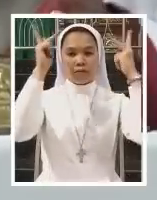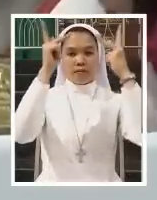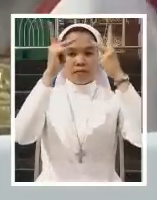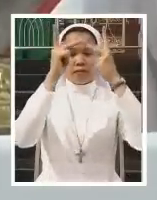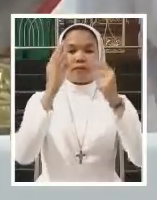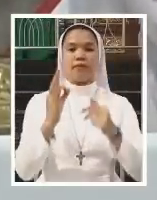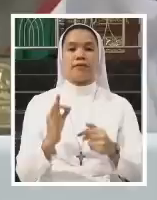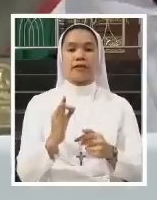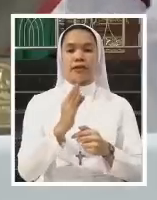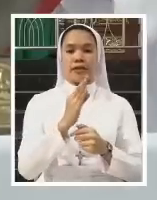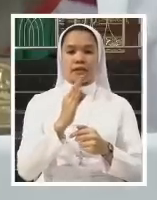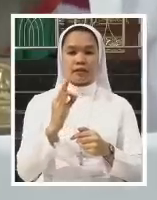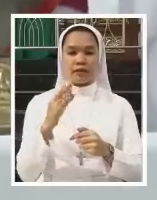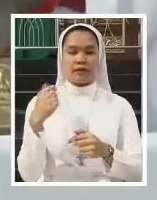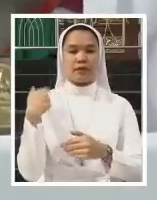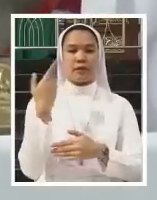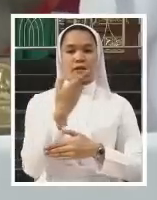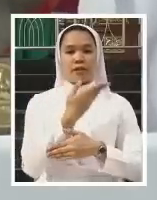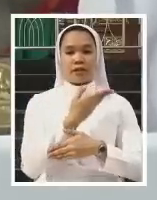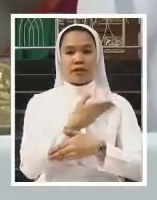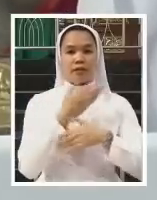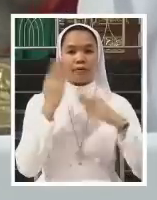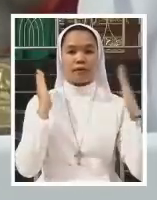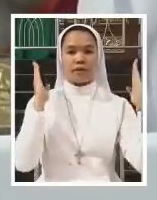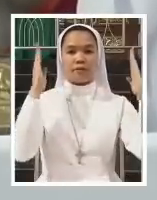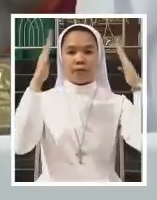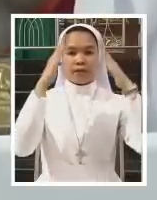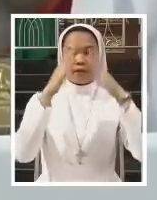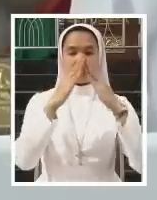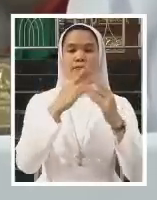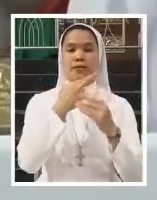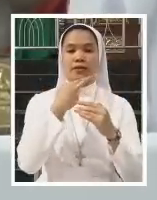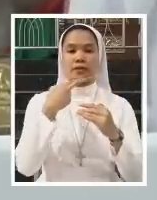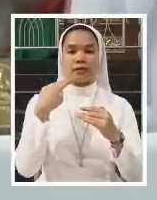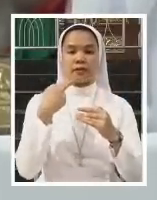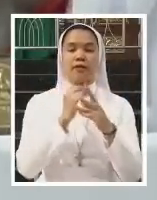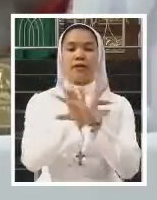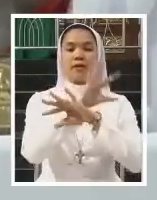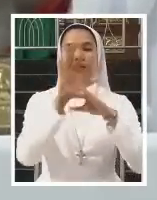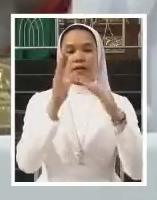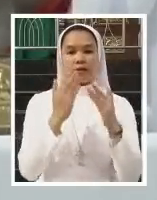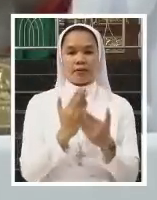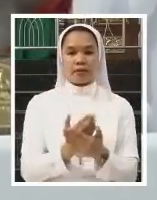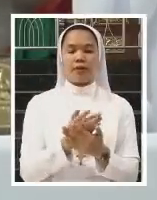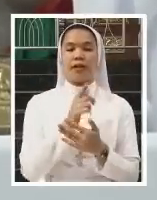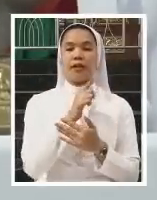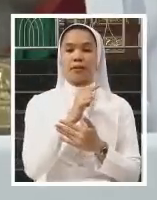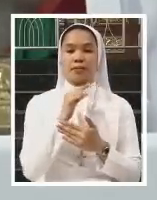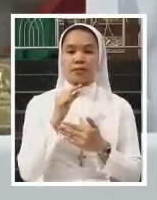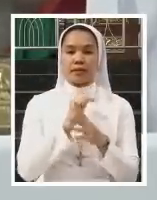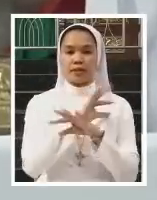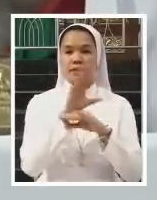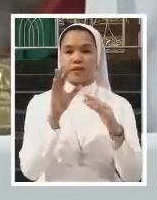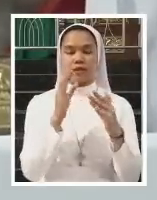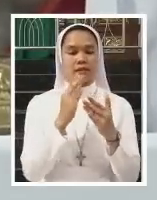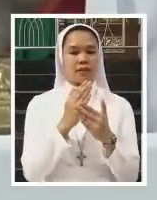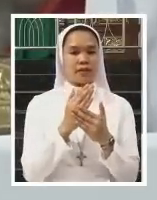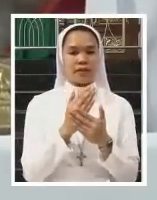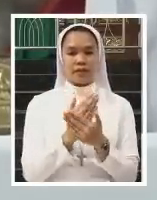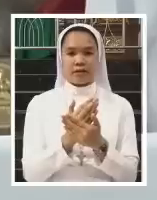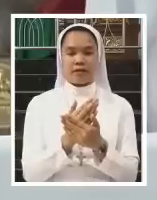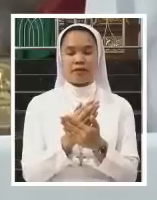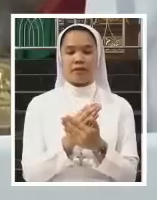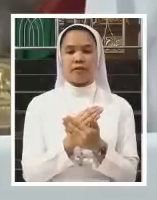mong papa, kasin kan sa mong obispo si Rolando, kay bakan gabos na obispo, asin gabos na klero, asin